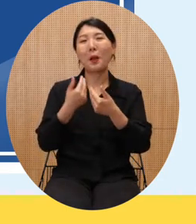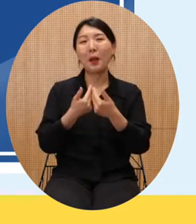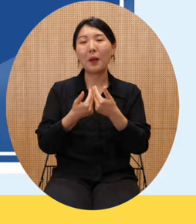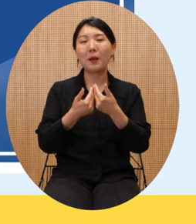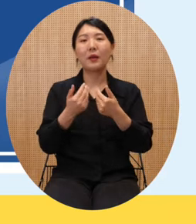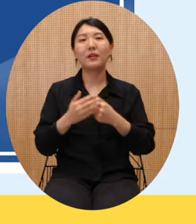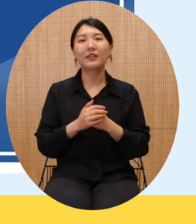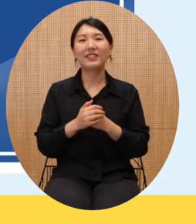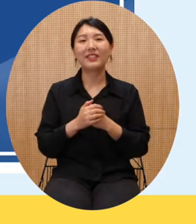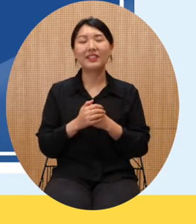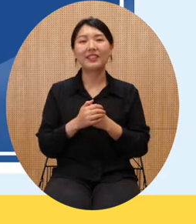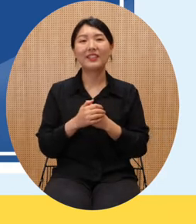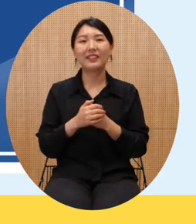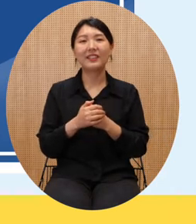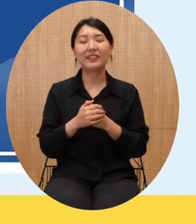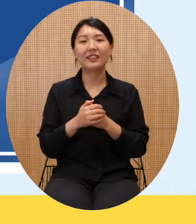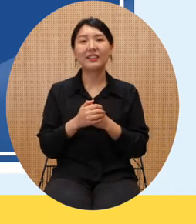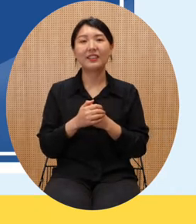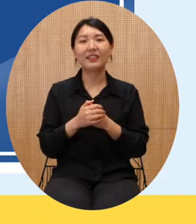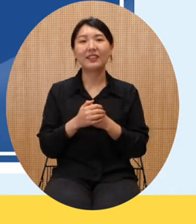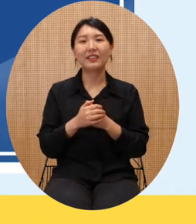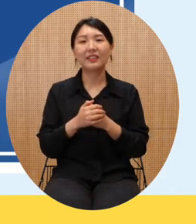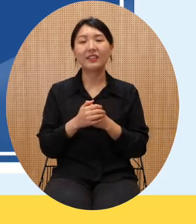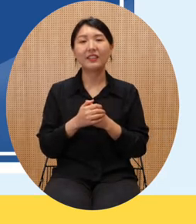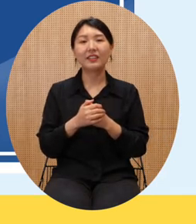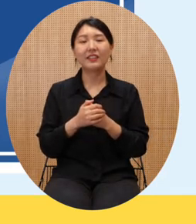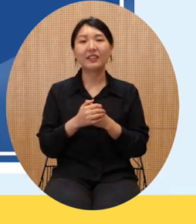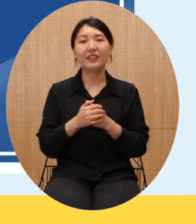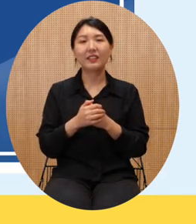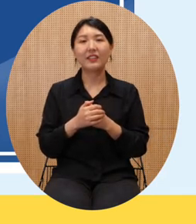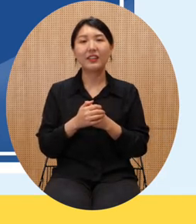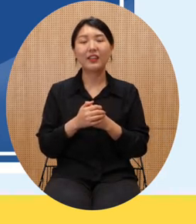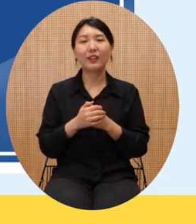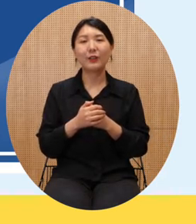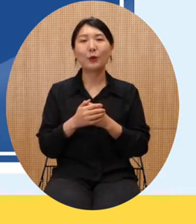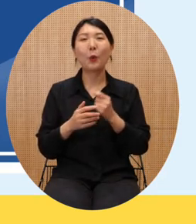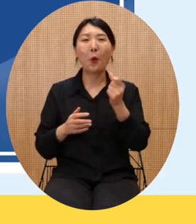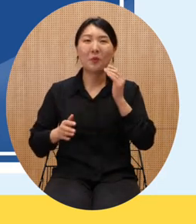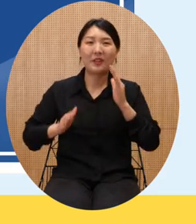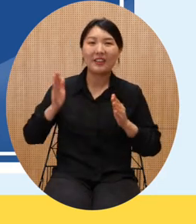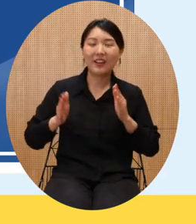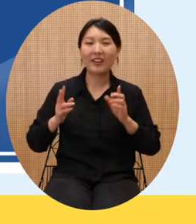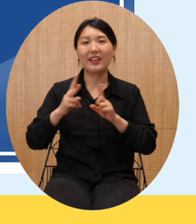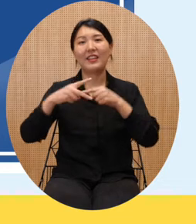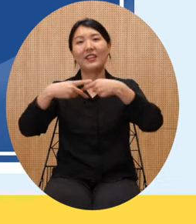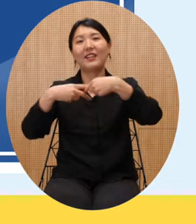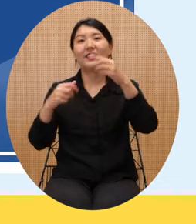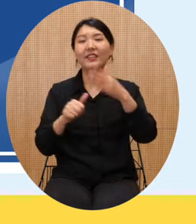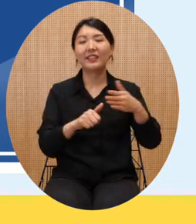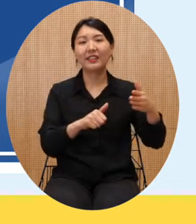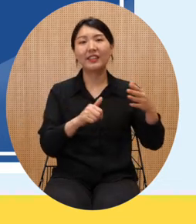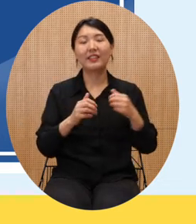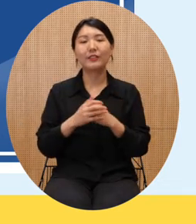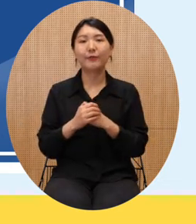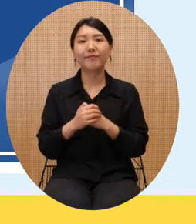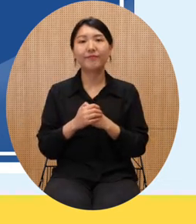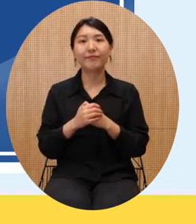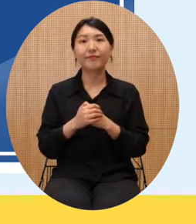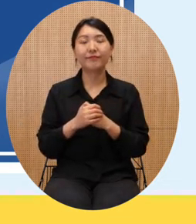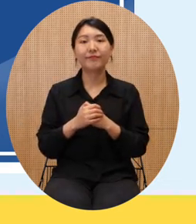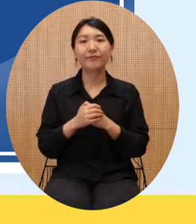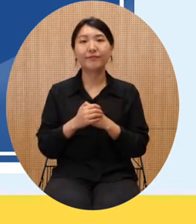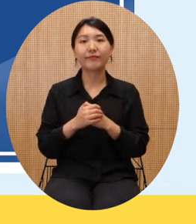이게 익숙해지지 않고 당황스러운 상황이네요. 잘 프로처럼 못하고 아마추어처럼 하는 점 좀 양해